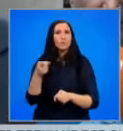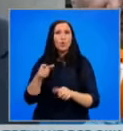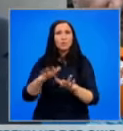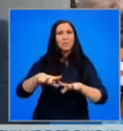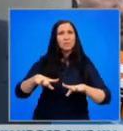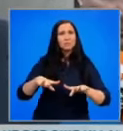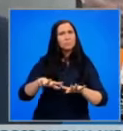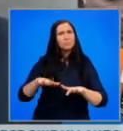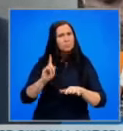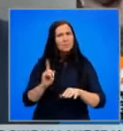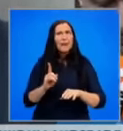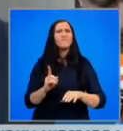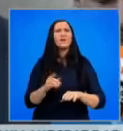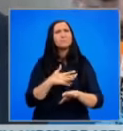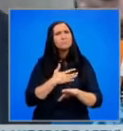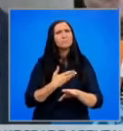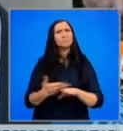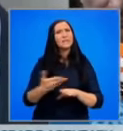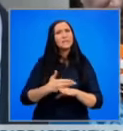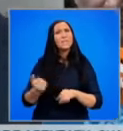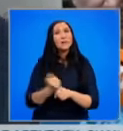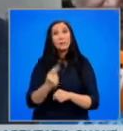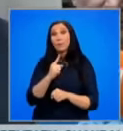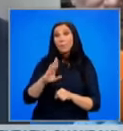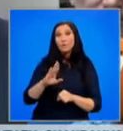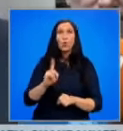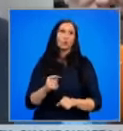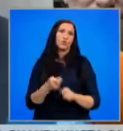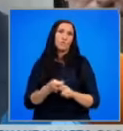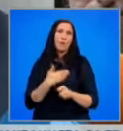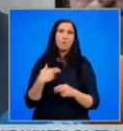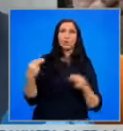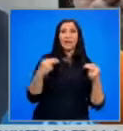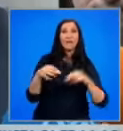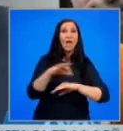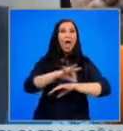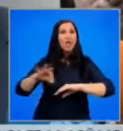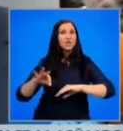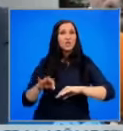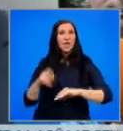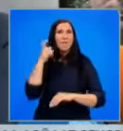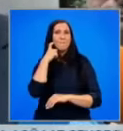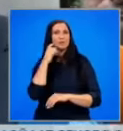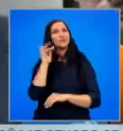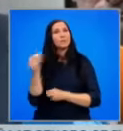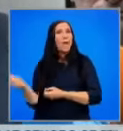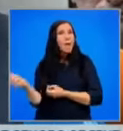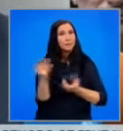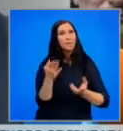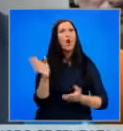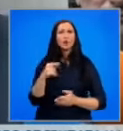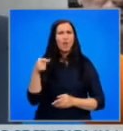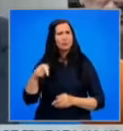трябва систематична работа, така че първото нещо, което ще направя е мой съветник, инженер Барзов, ще бъде изпратен още